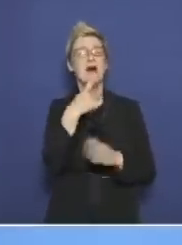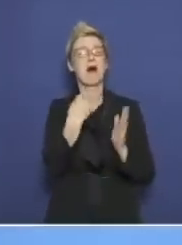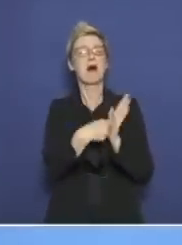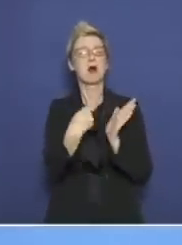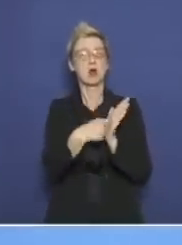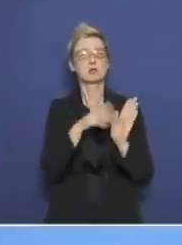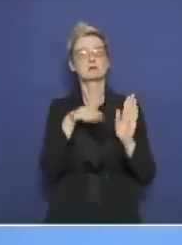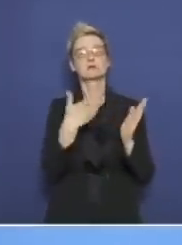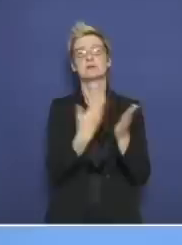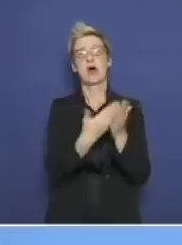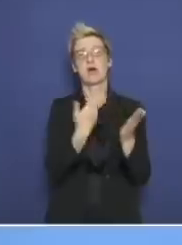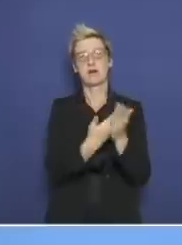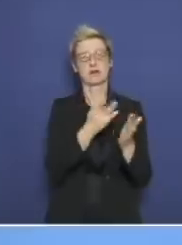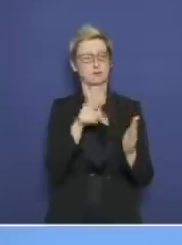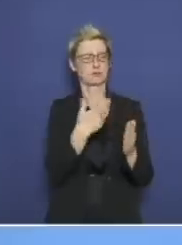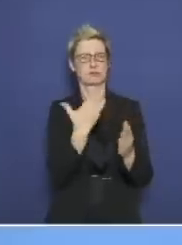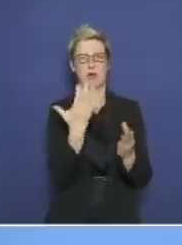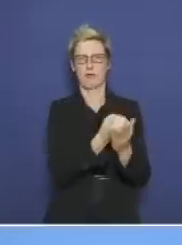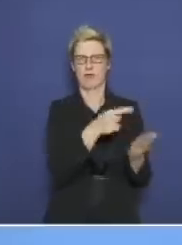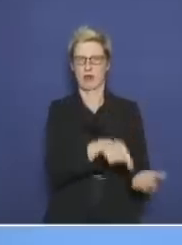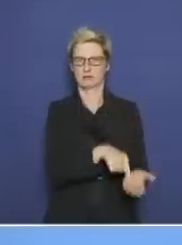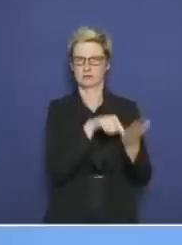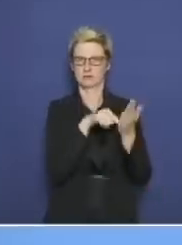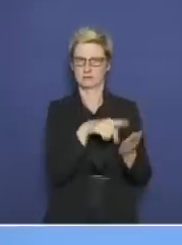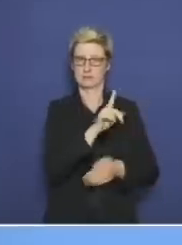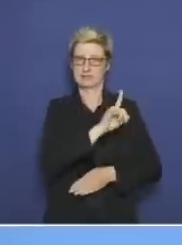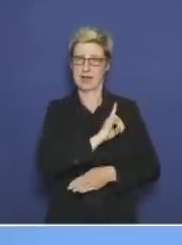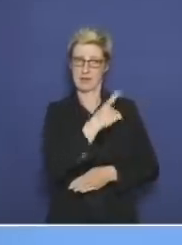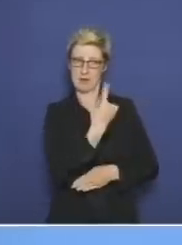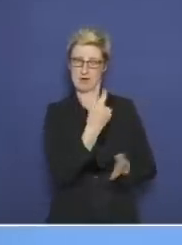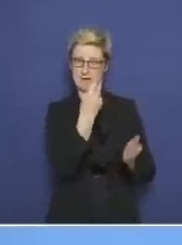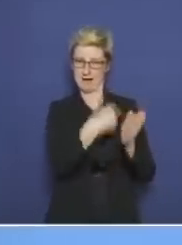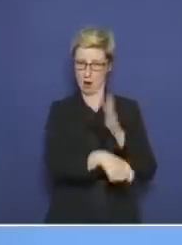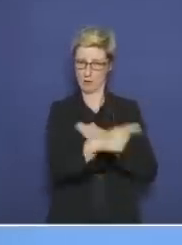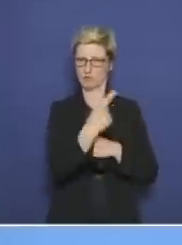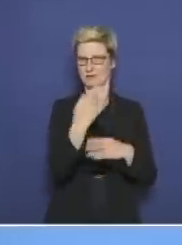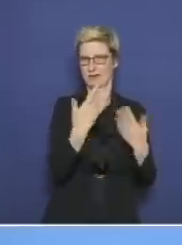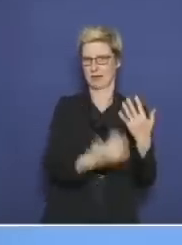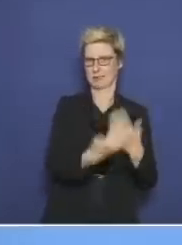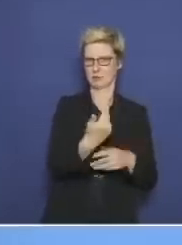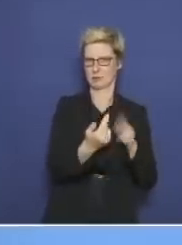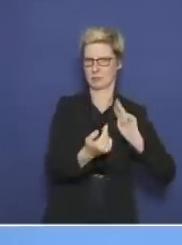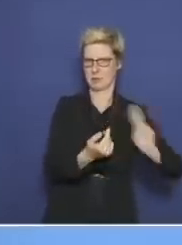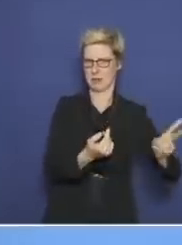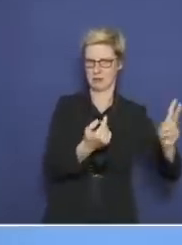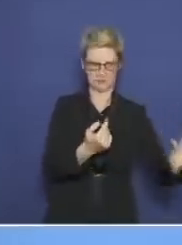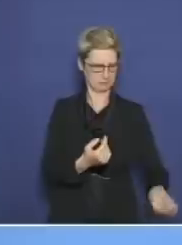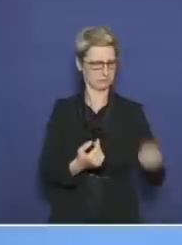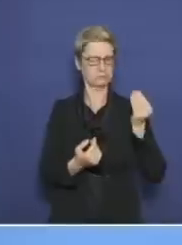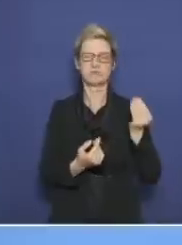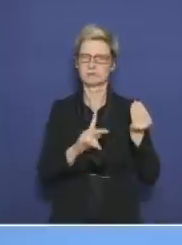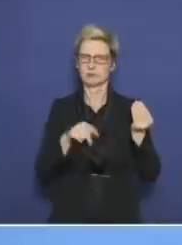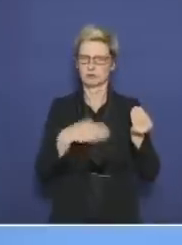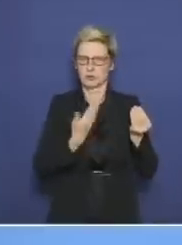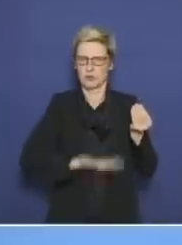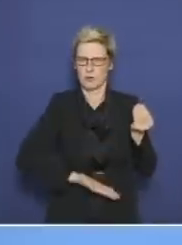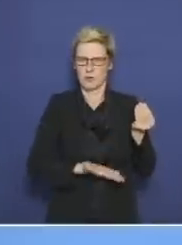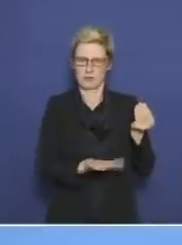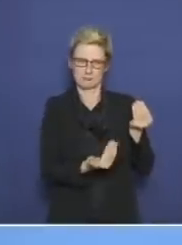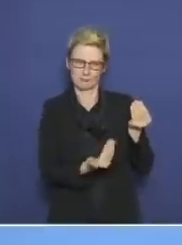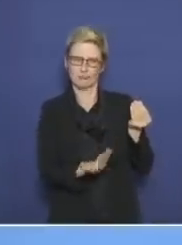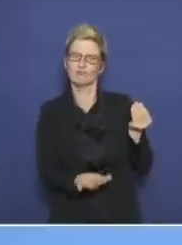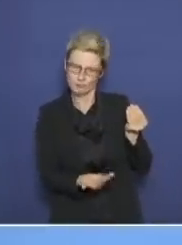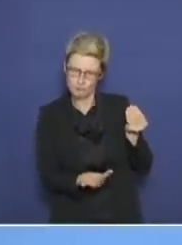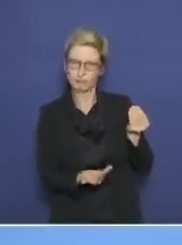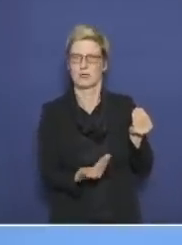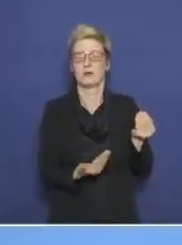entsprechende Nachweise, nämlich eben die Rechnungen für den Einkauf. Und auch die können ja übrigens auch nach Verordnung noch